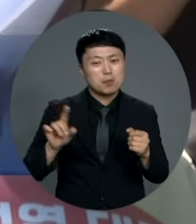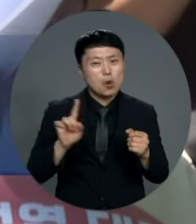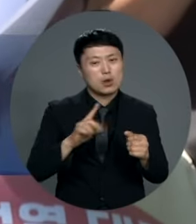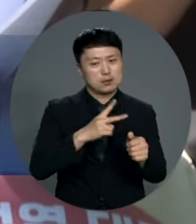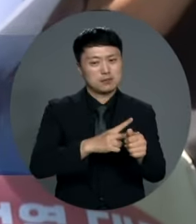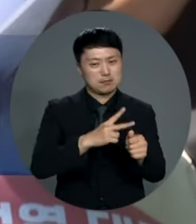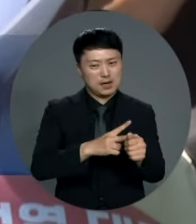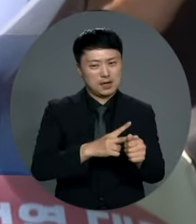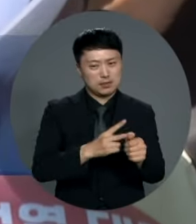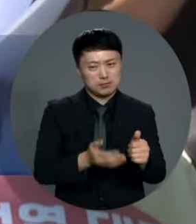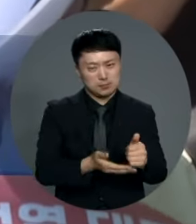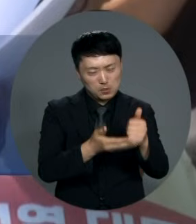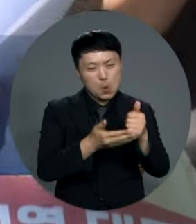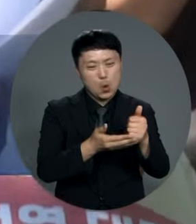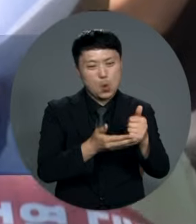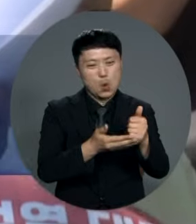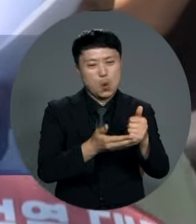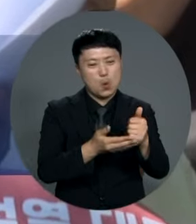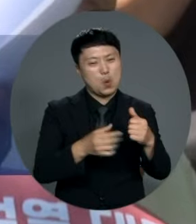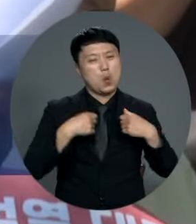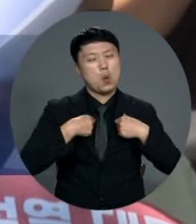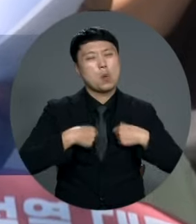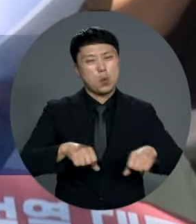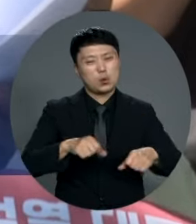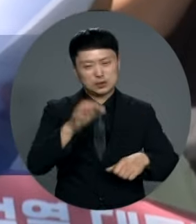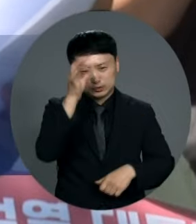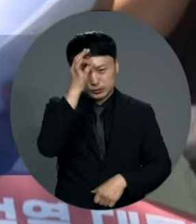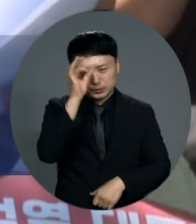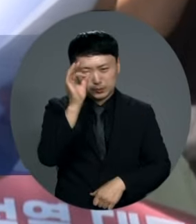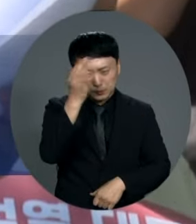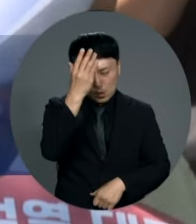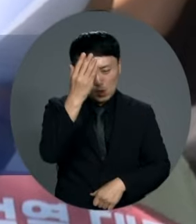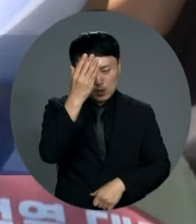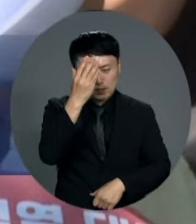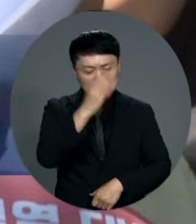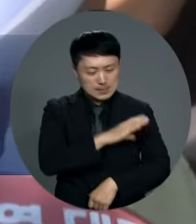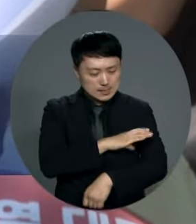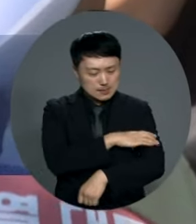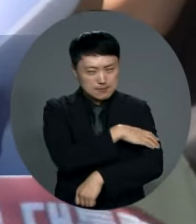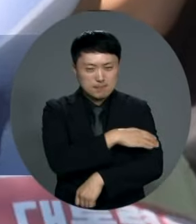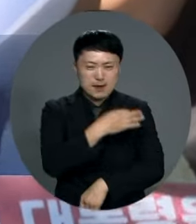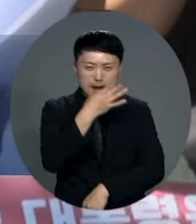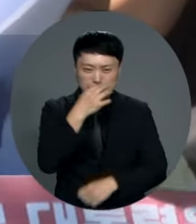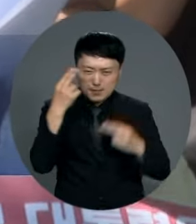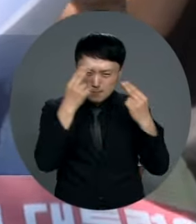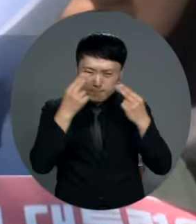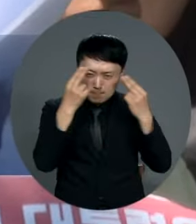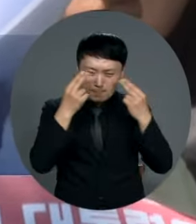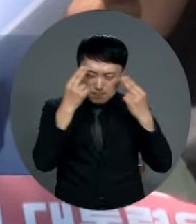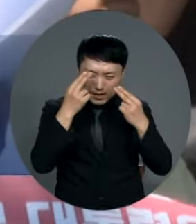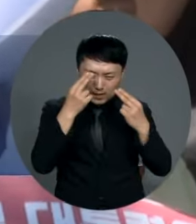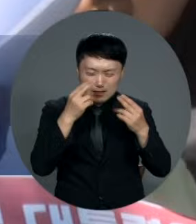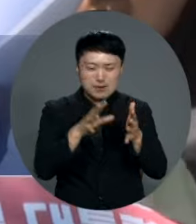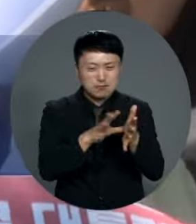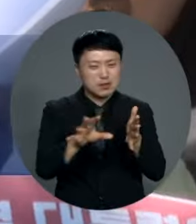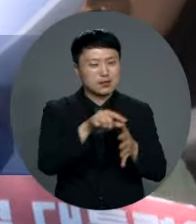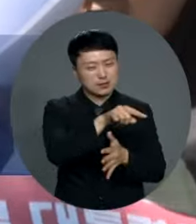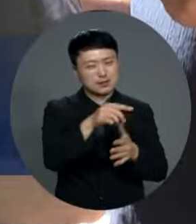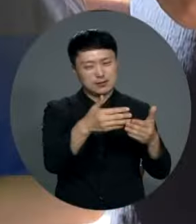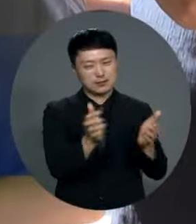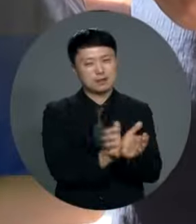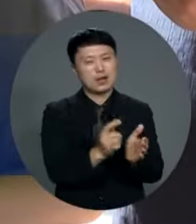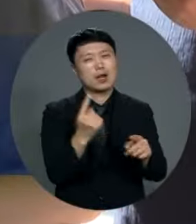권위와 신뢰를 스스로 포기하고 독점적 의료기술만 믿고 기득권 지키기로 점철된 이기적이고 무도한 집단으로